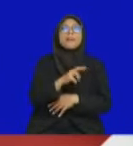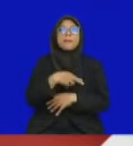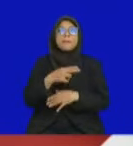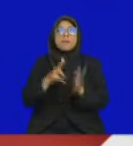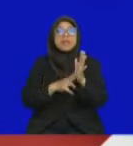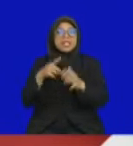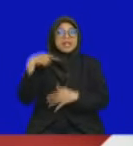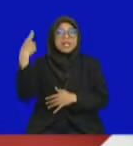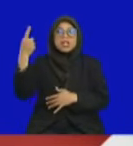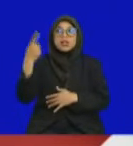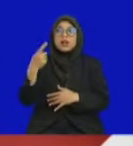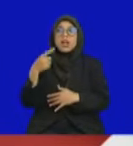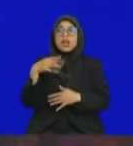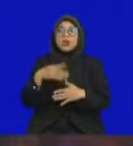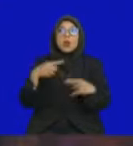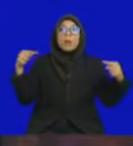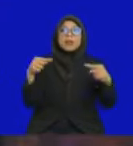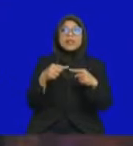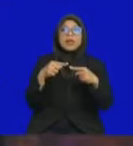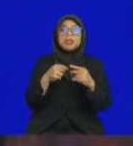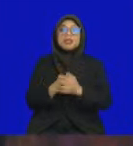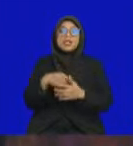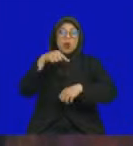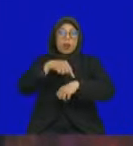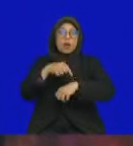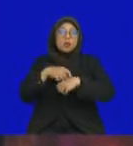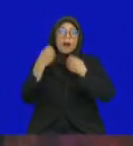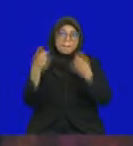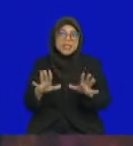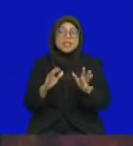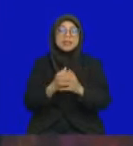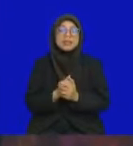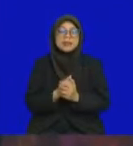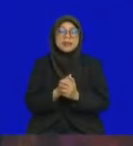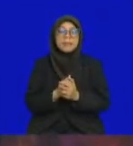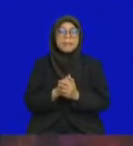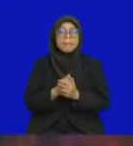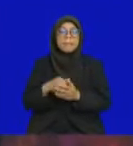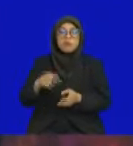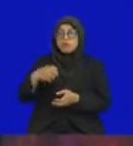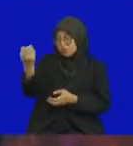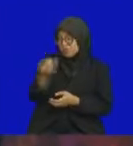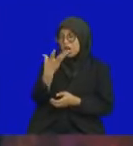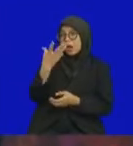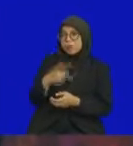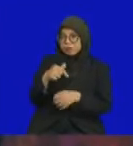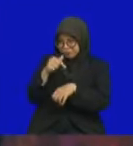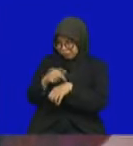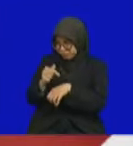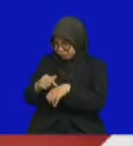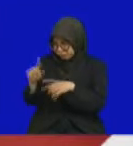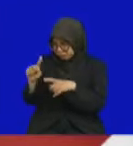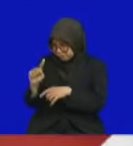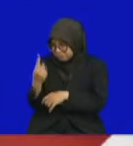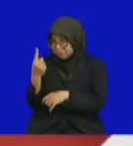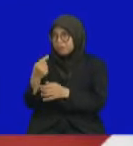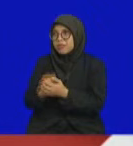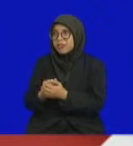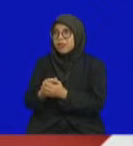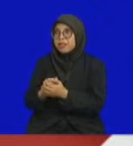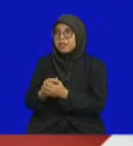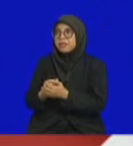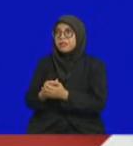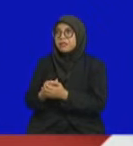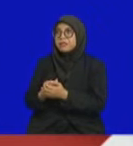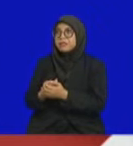secara keseluruh waktu habis selanjutnya calon gubernur nomor 1 untuk menanggapi waktu 1 menit dimulai saat berbicara calon gubernur